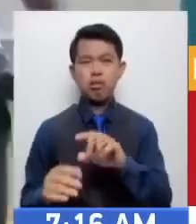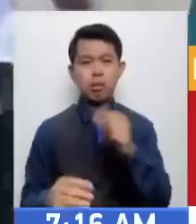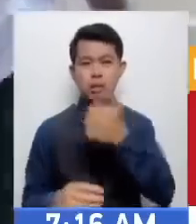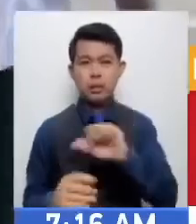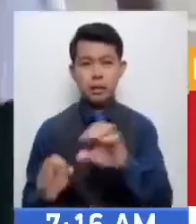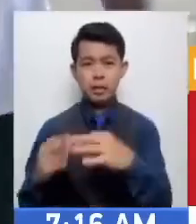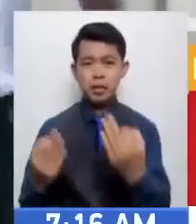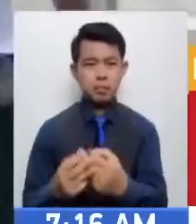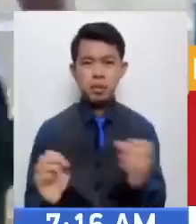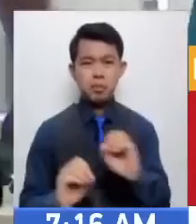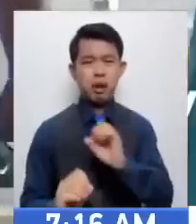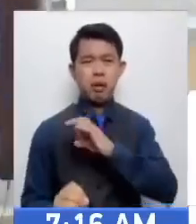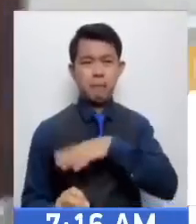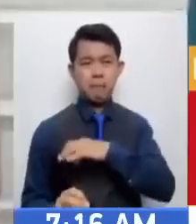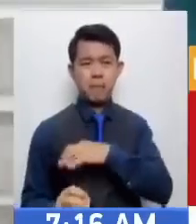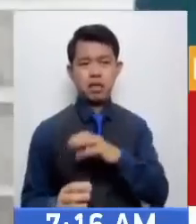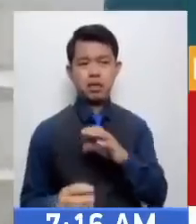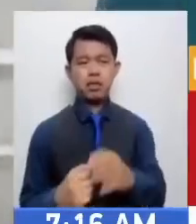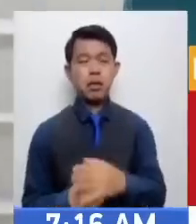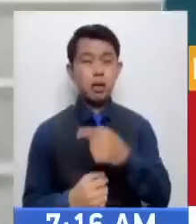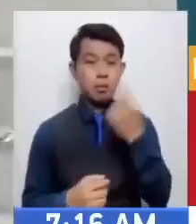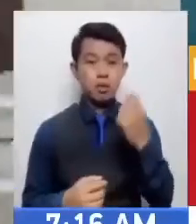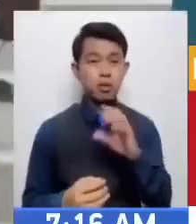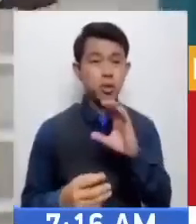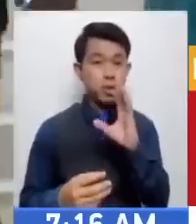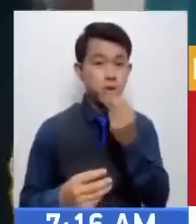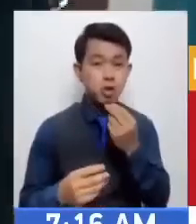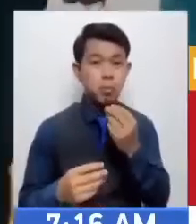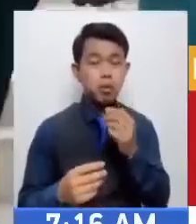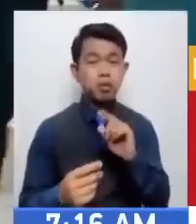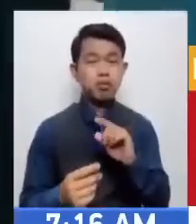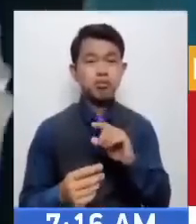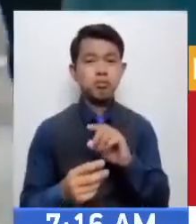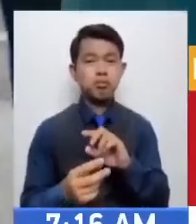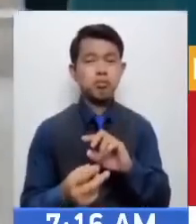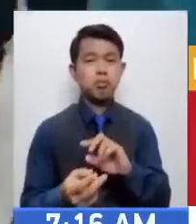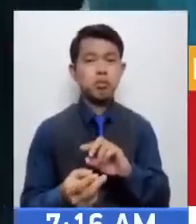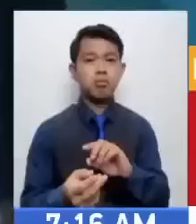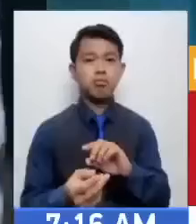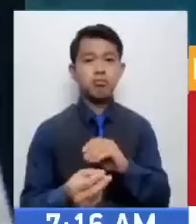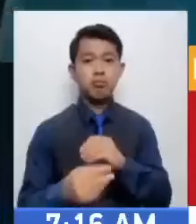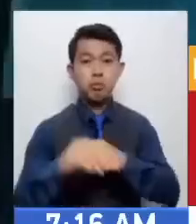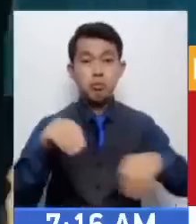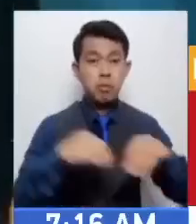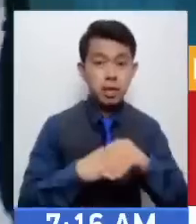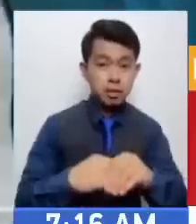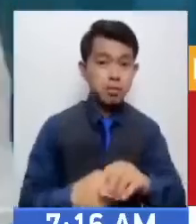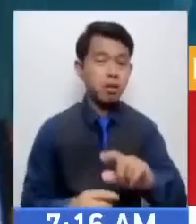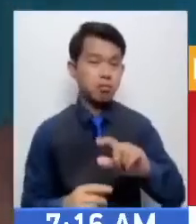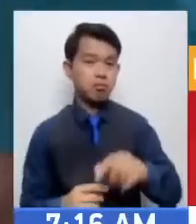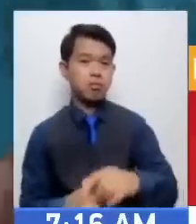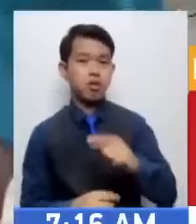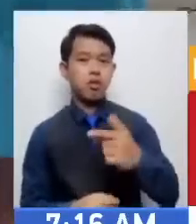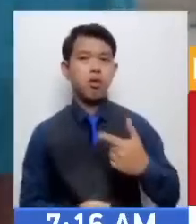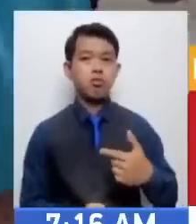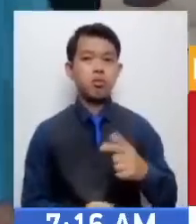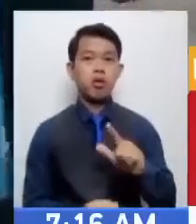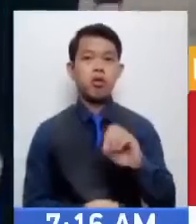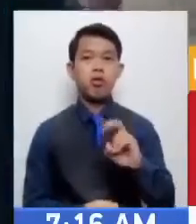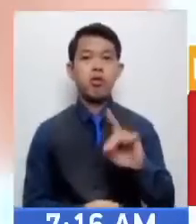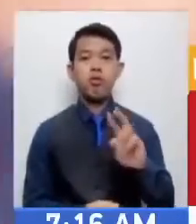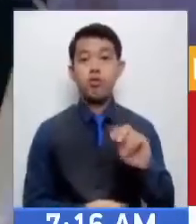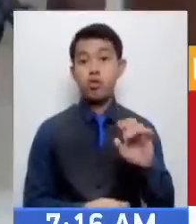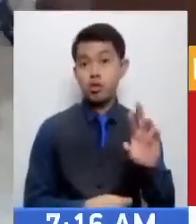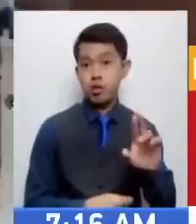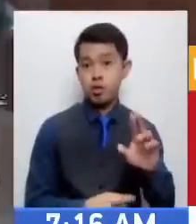naman po yung vice-gobernador na kalyado rin po ni Governor Degamo. At siyempre po, ngayong napatay, nagkaroon ng